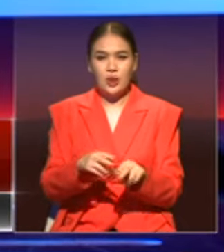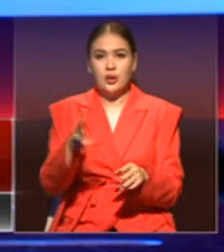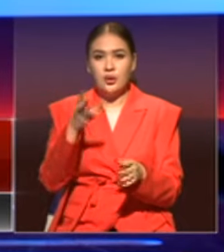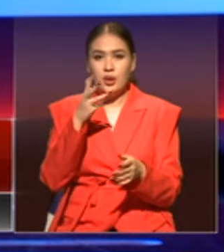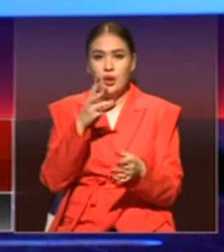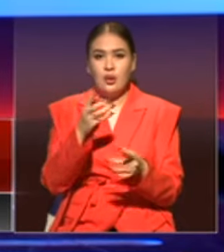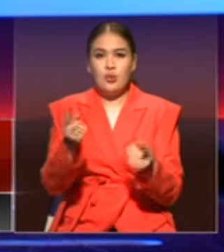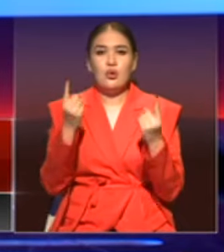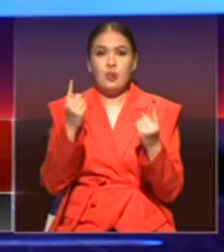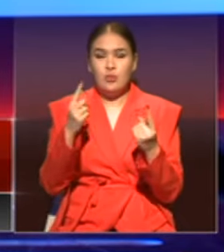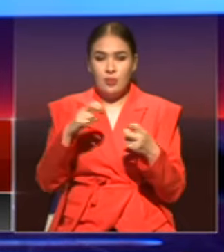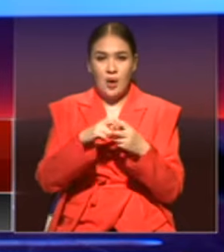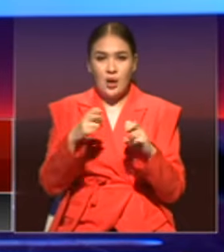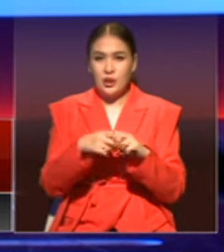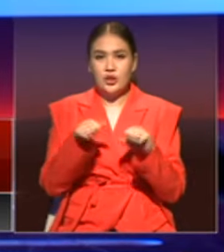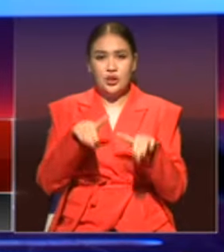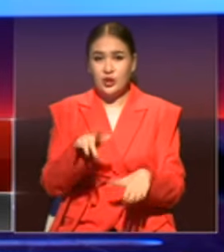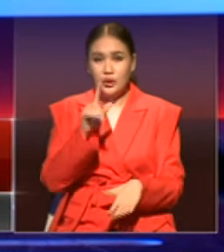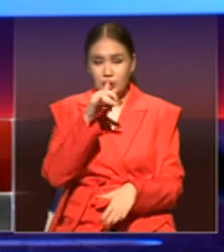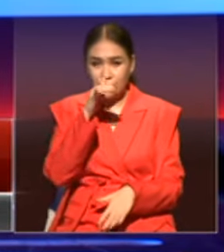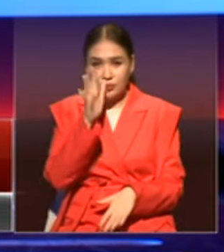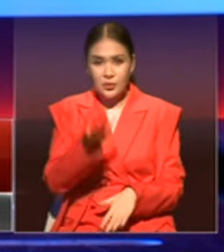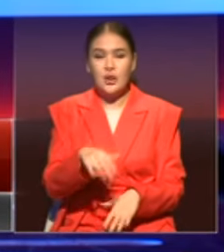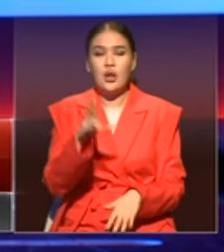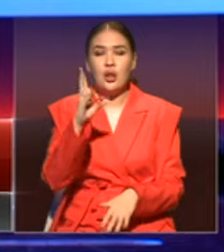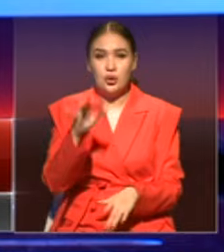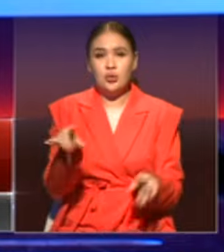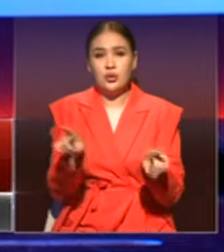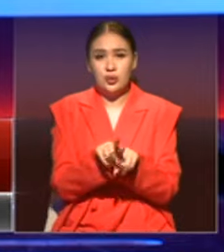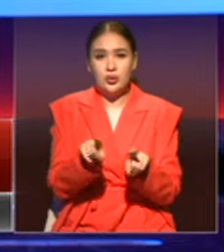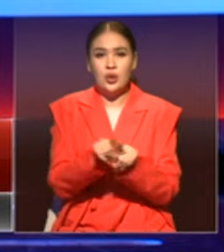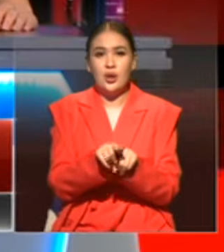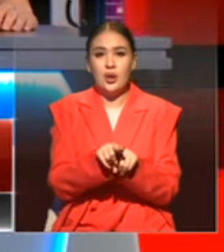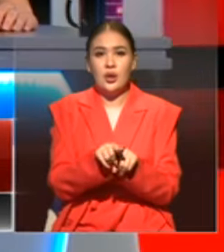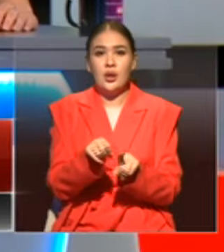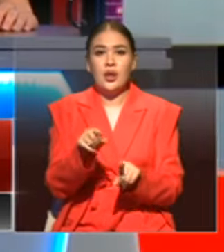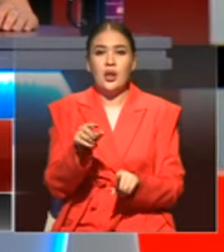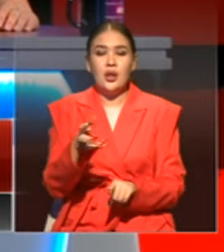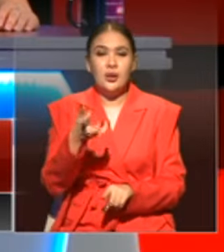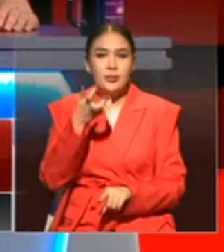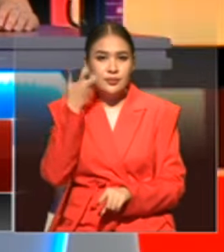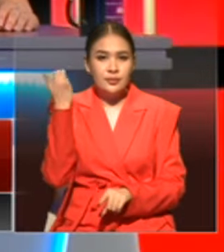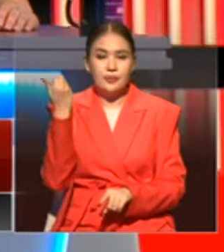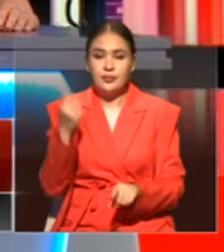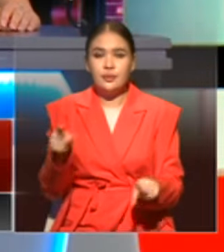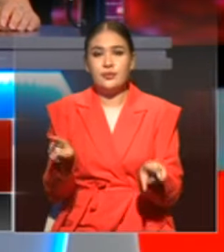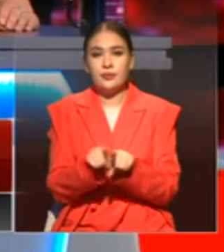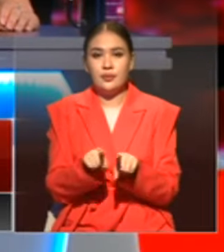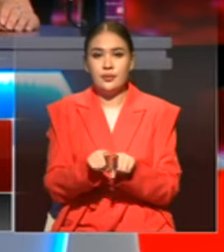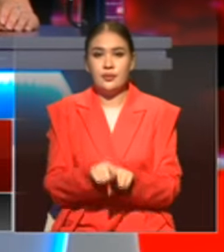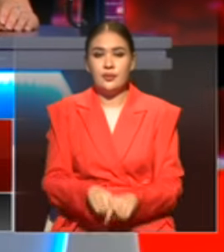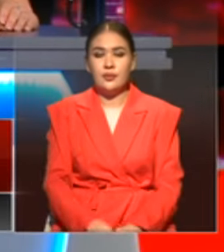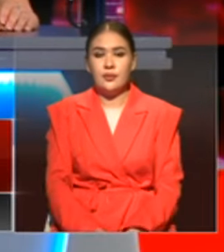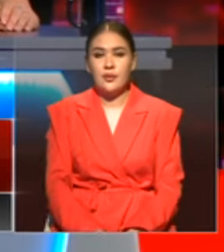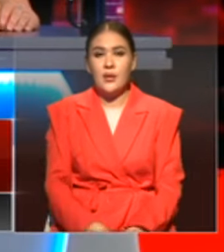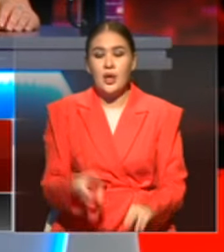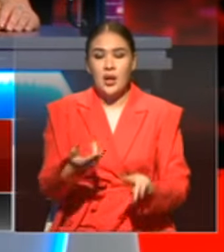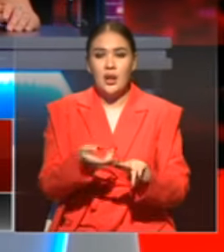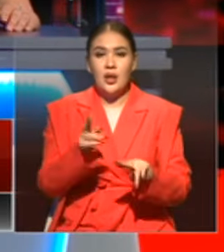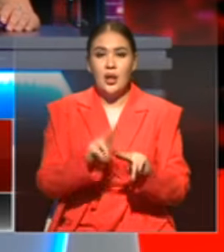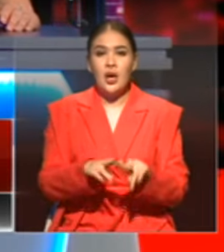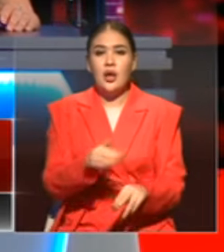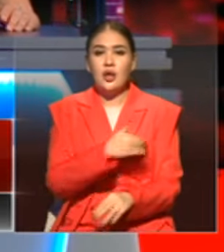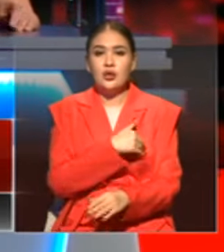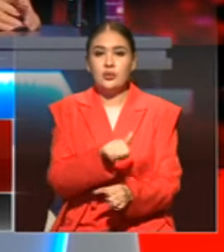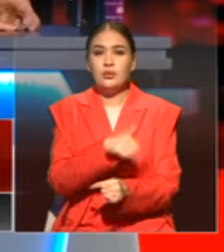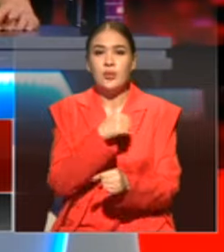бермейді, бірақ көп түкірсе көл дейді ғой, соның бір түйінін шешіп қалар деген ойдамын. Иә, сондықтан қазір бізге ең бастысы жаңағы сұрайтынымыз,